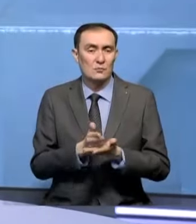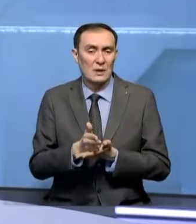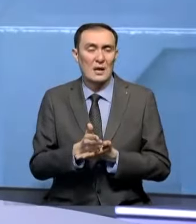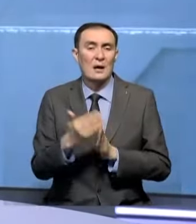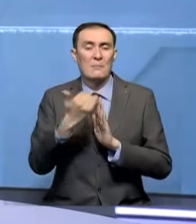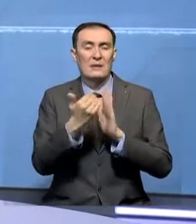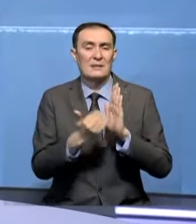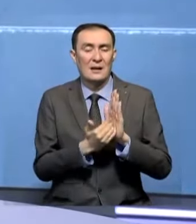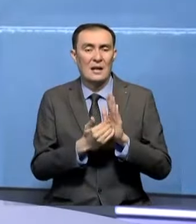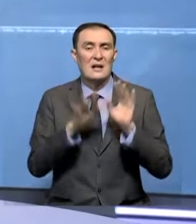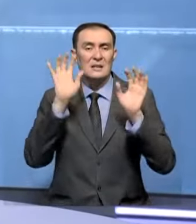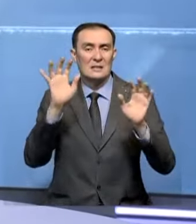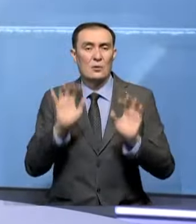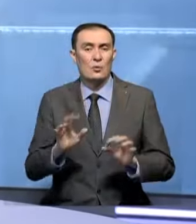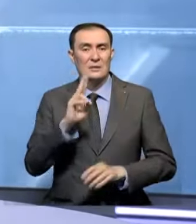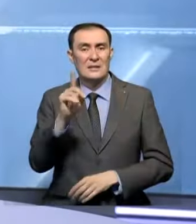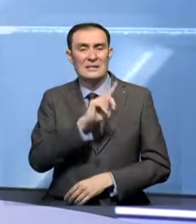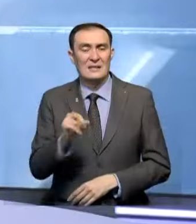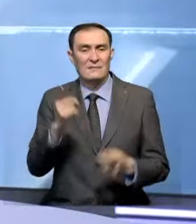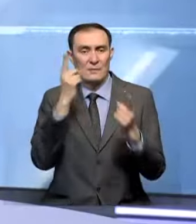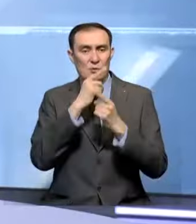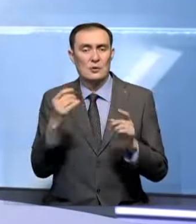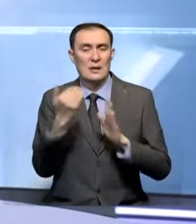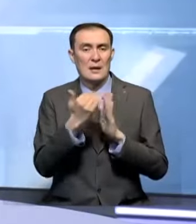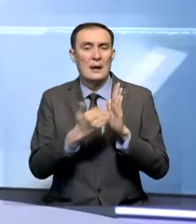портала закон kz информаци